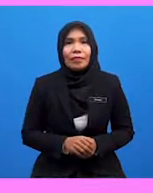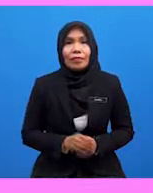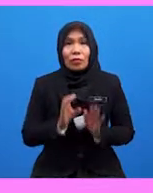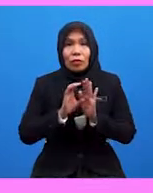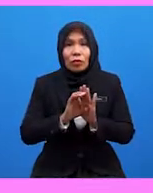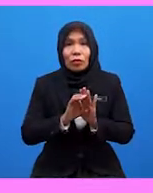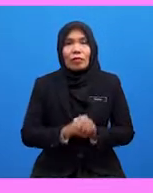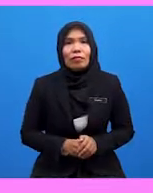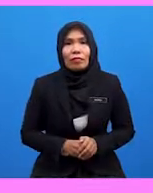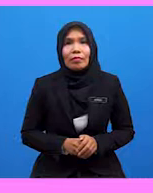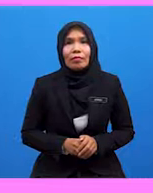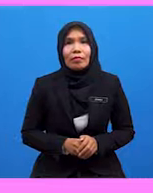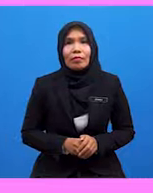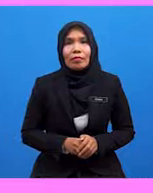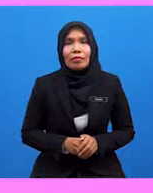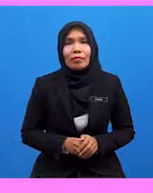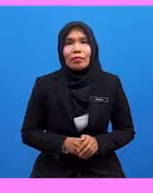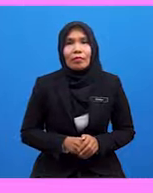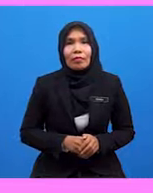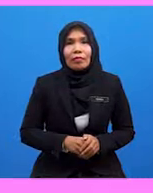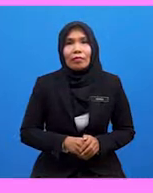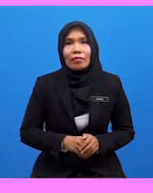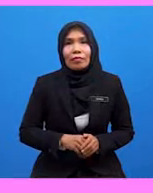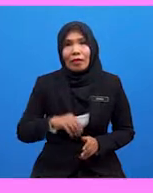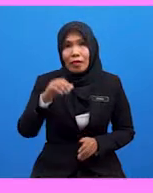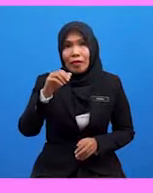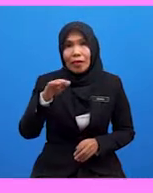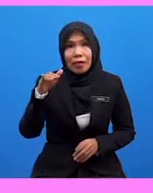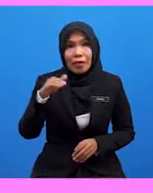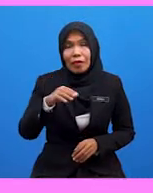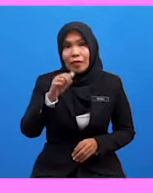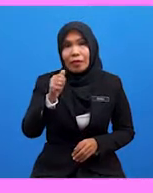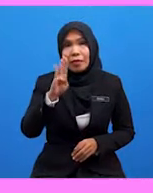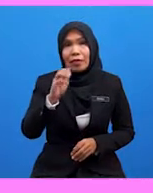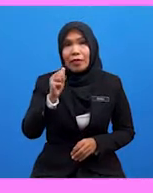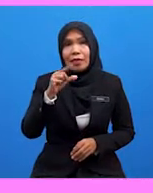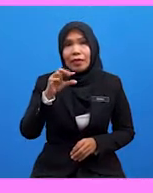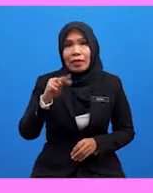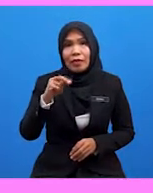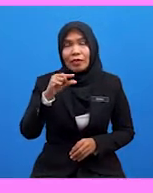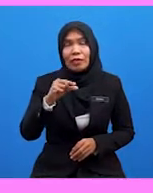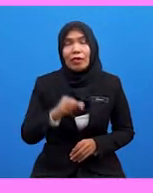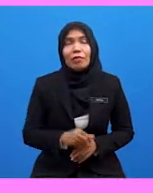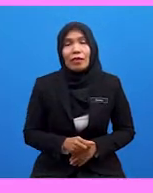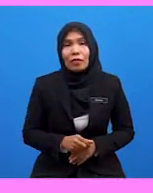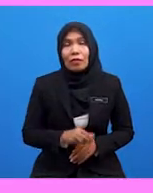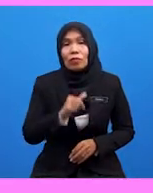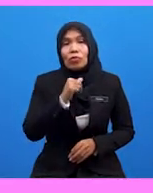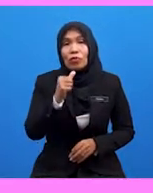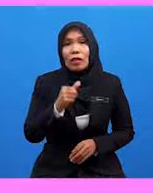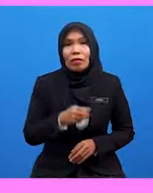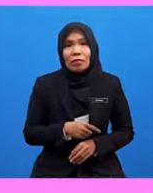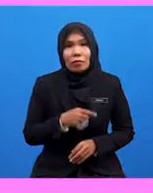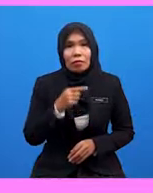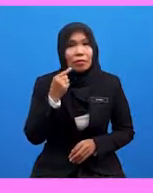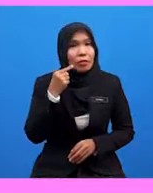Contoh, abang itu bukan bisu tetapi malas bercakap. Kata pemberi ialah